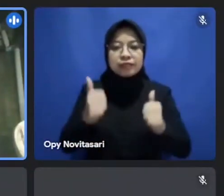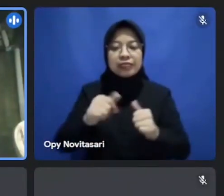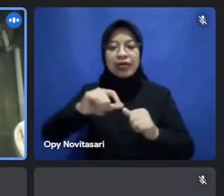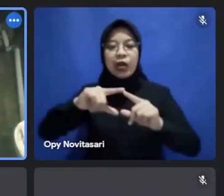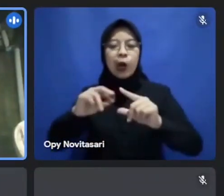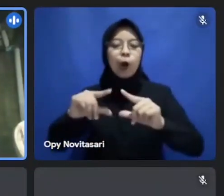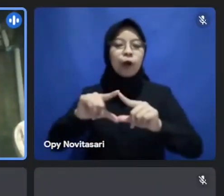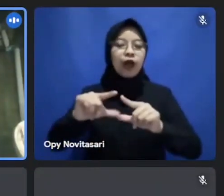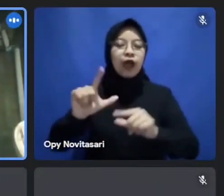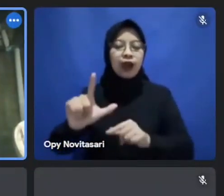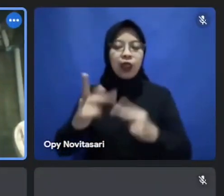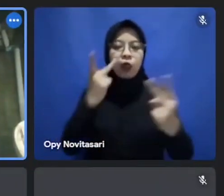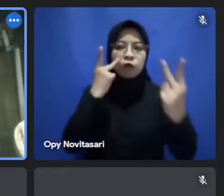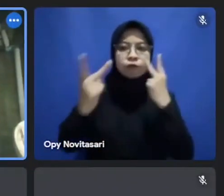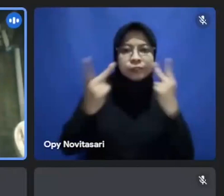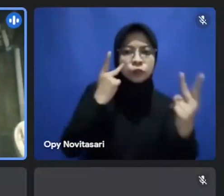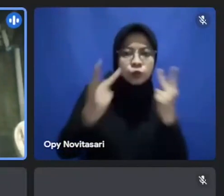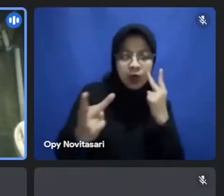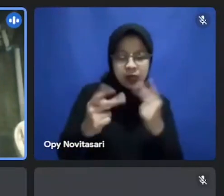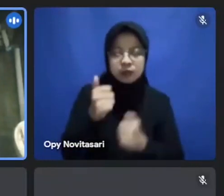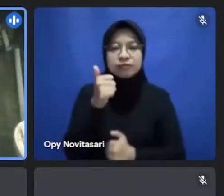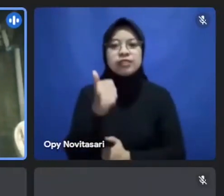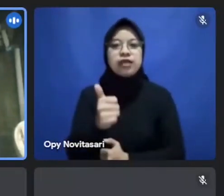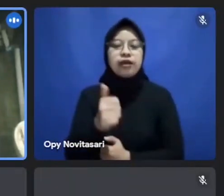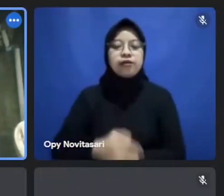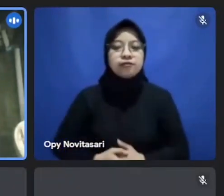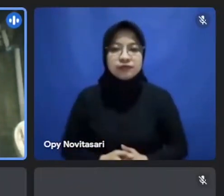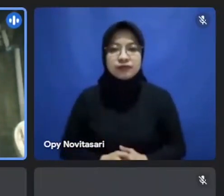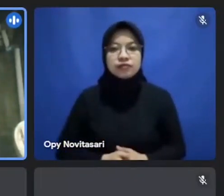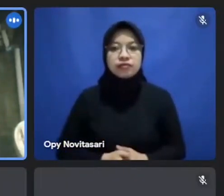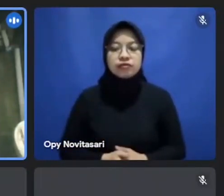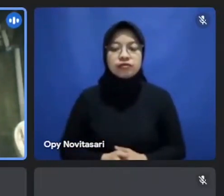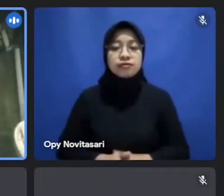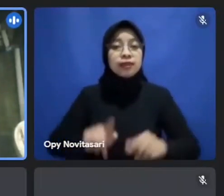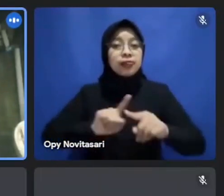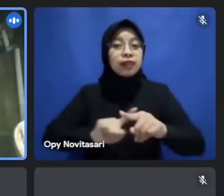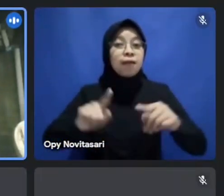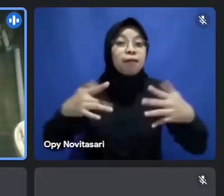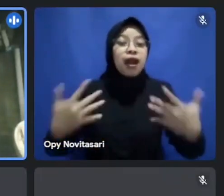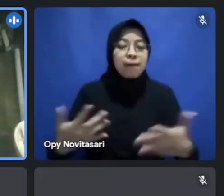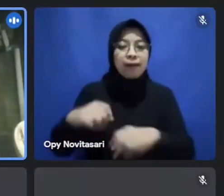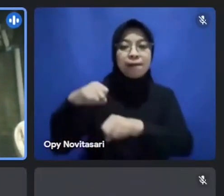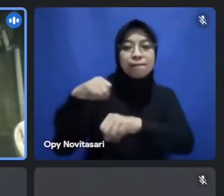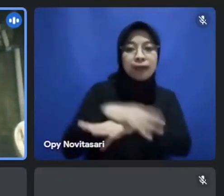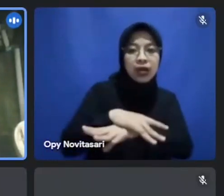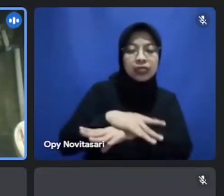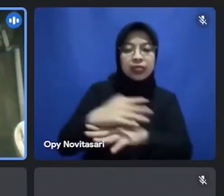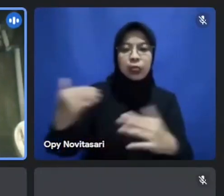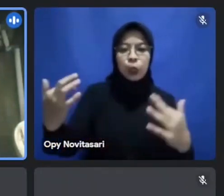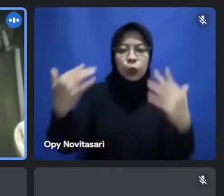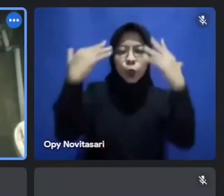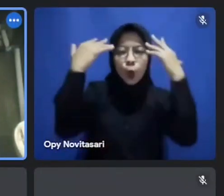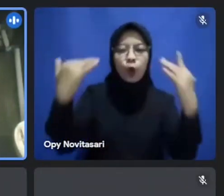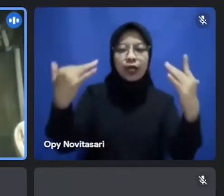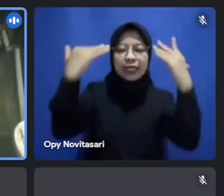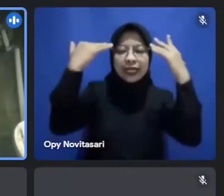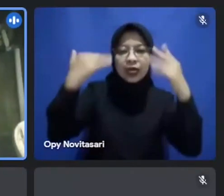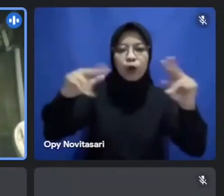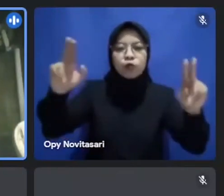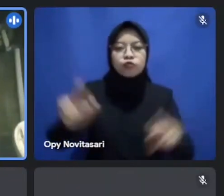Aur visual dan taktil meskipunikian mayoritas praktik dan gagasan soal Bui